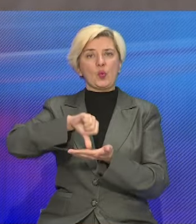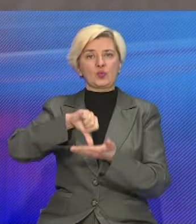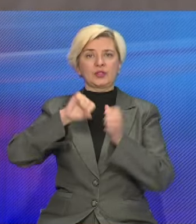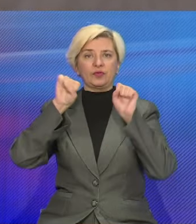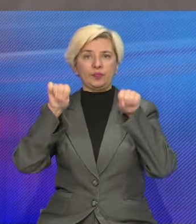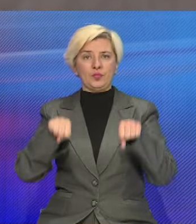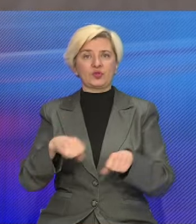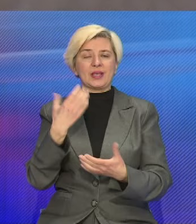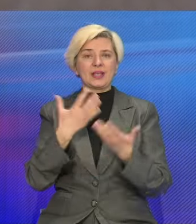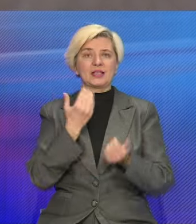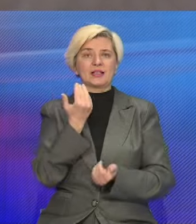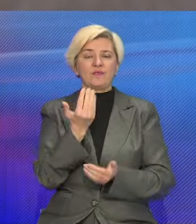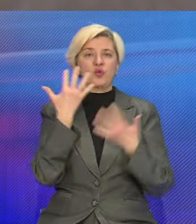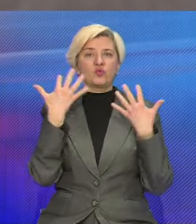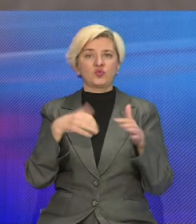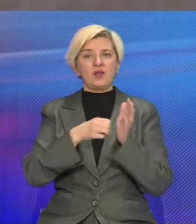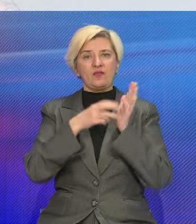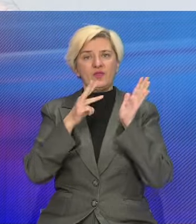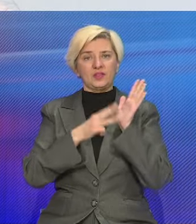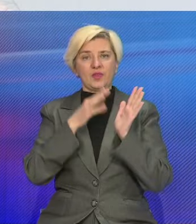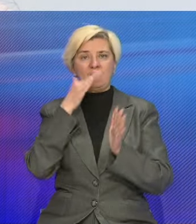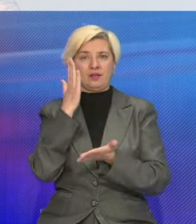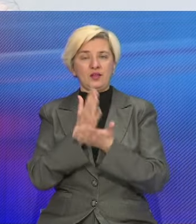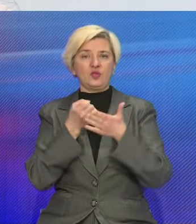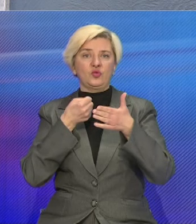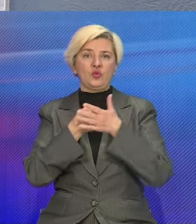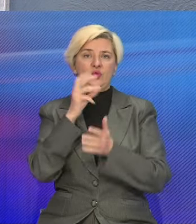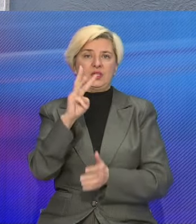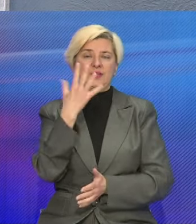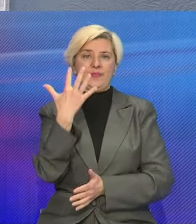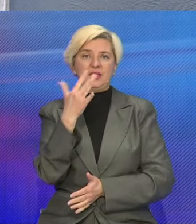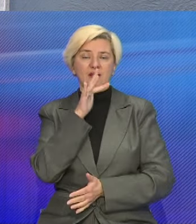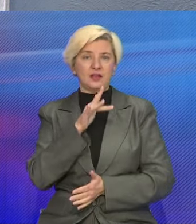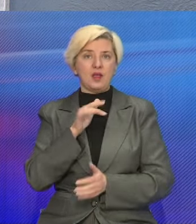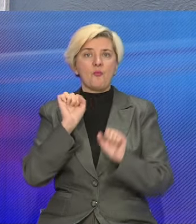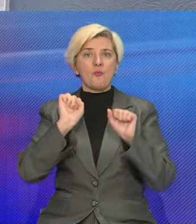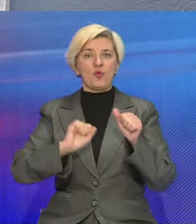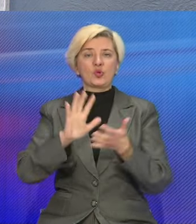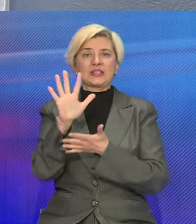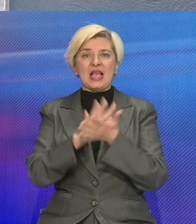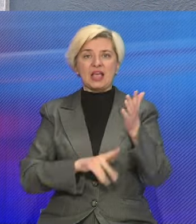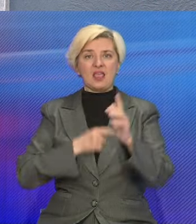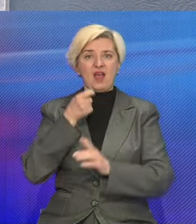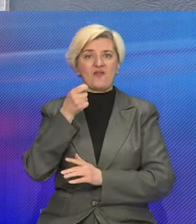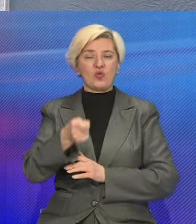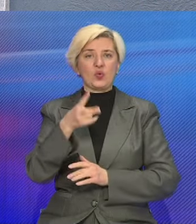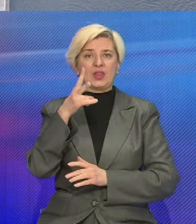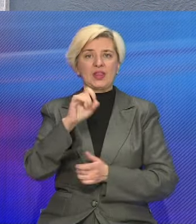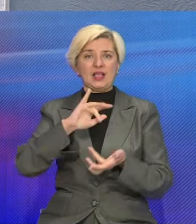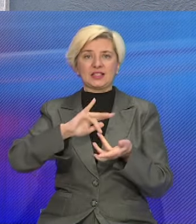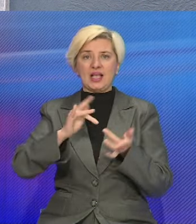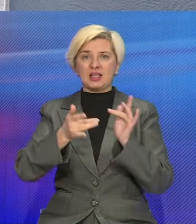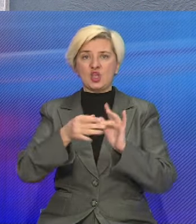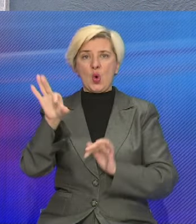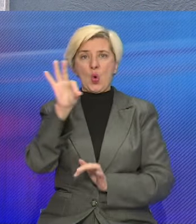прийняць, коли тобі от 18 до 35 годів. Могут подавати заявку на нашому сайті офіційно, там все